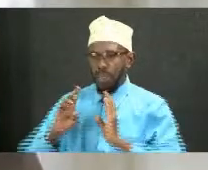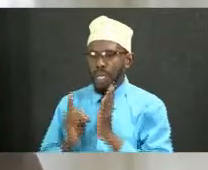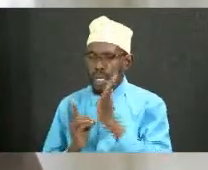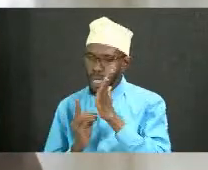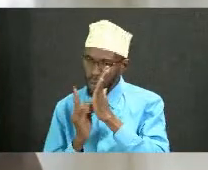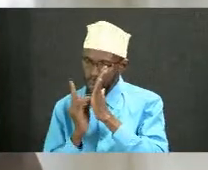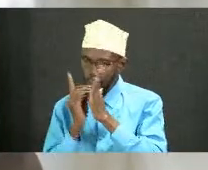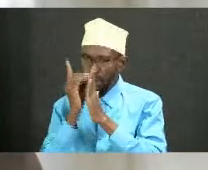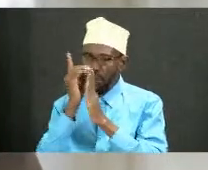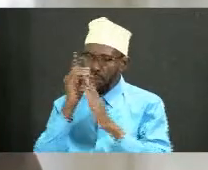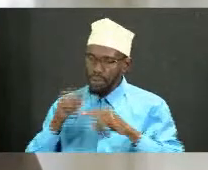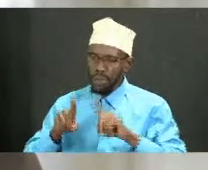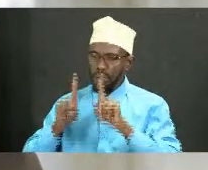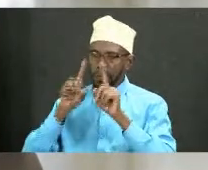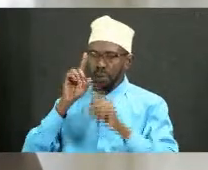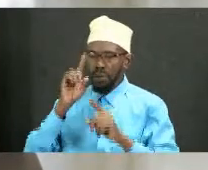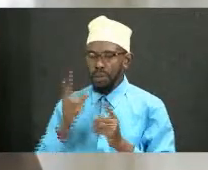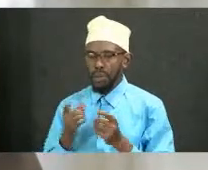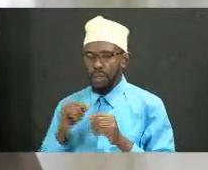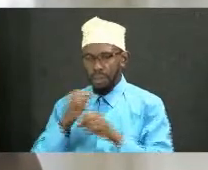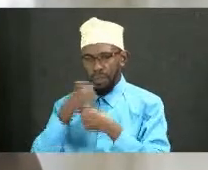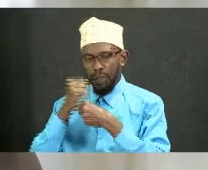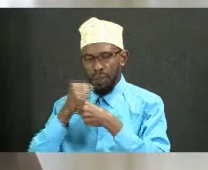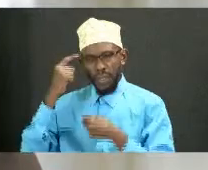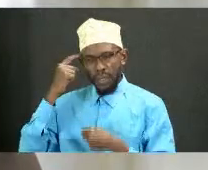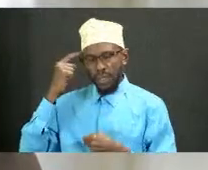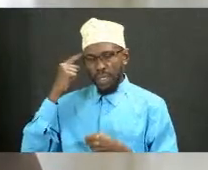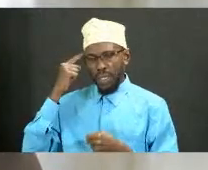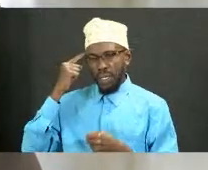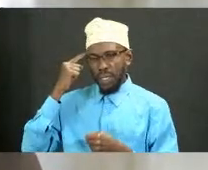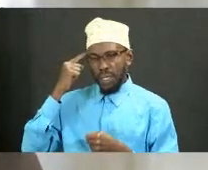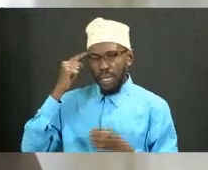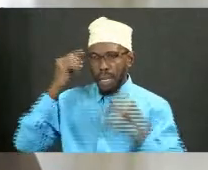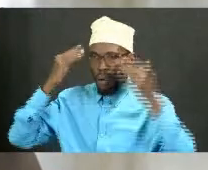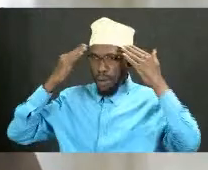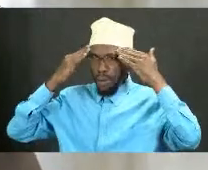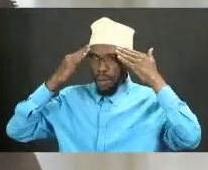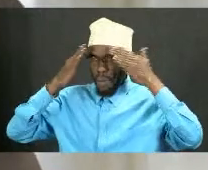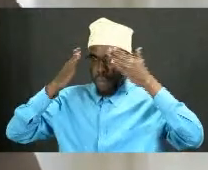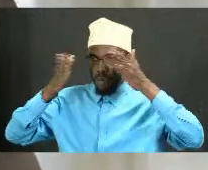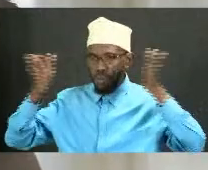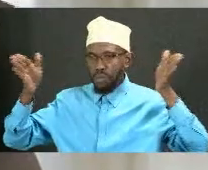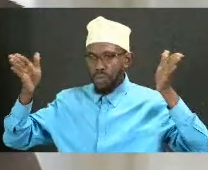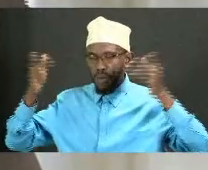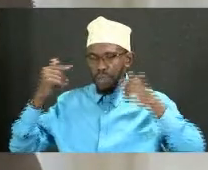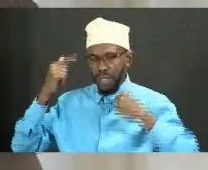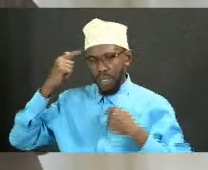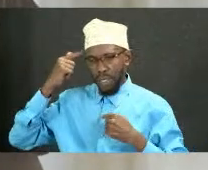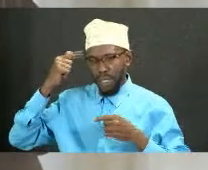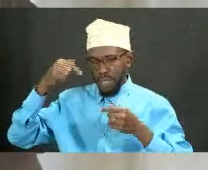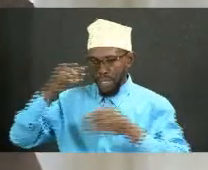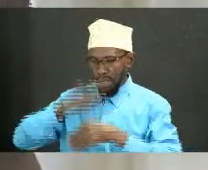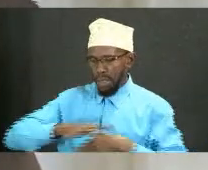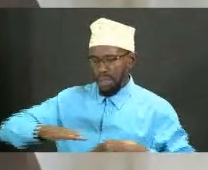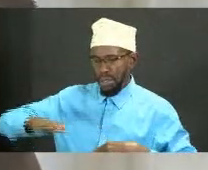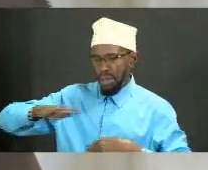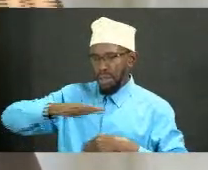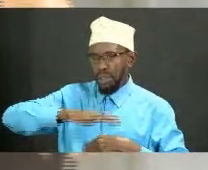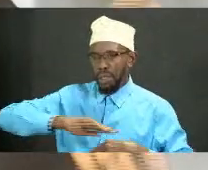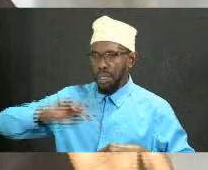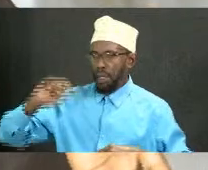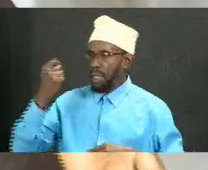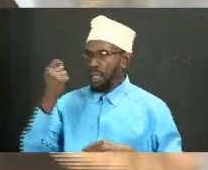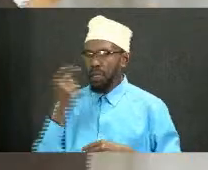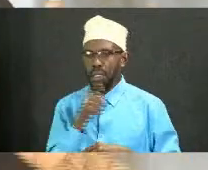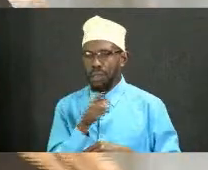ubunifu tofauti ili kujiendeleza. Na pia hiyo inakufanya ufikirie globally. Usiwe tu mtu wa kufikiria locally. Mm-hmm. Okay, Kenya